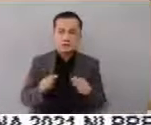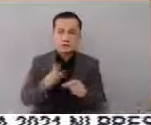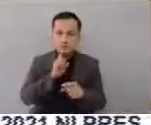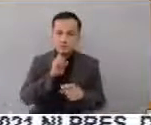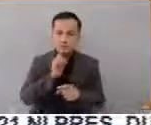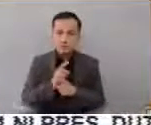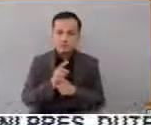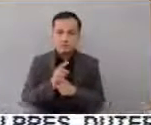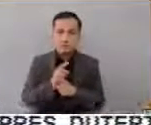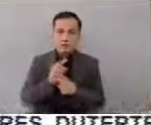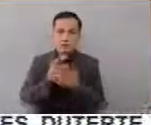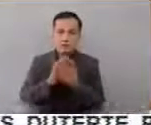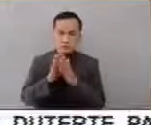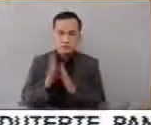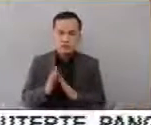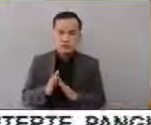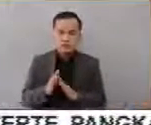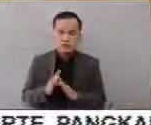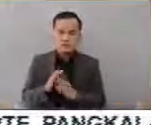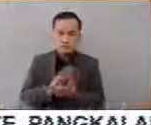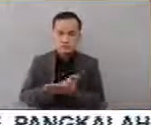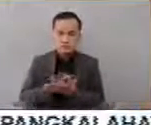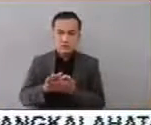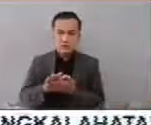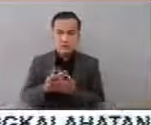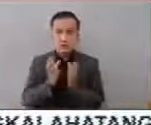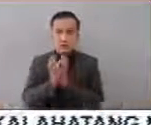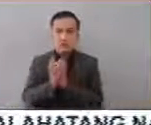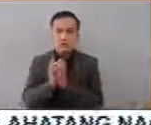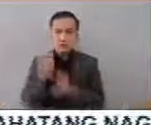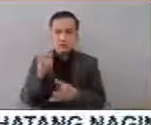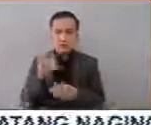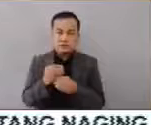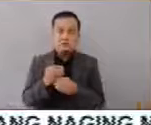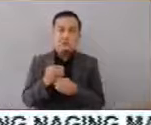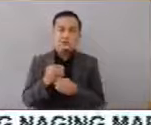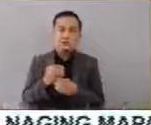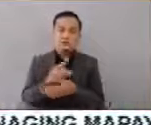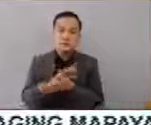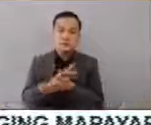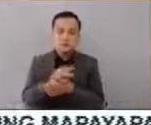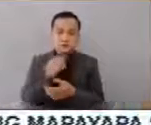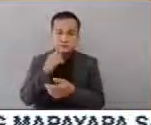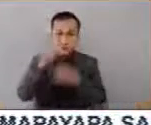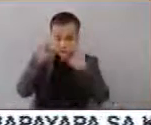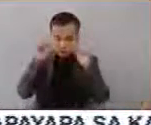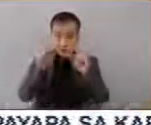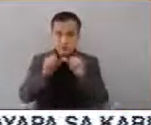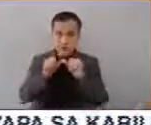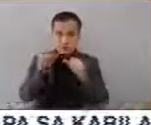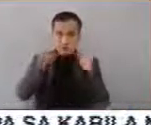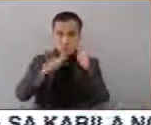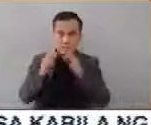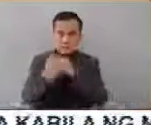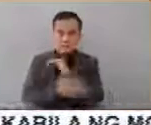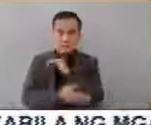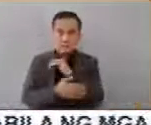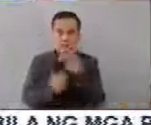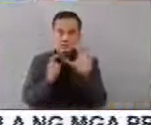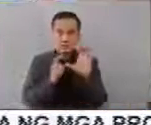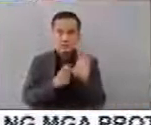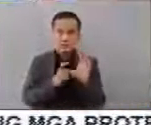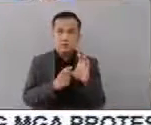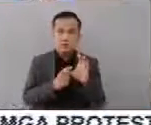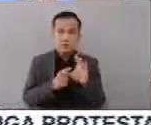the police now sees about almost $1 billion worth of drugs every